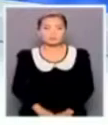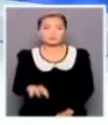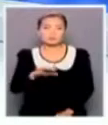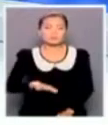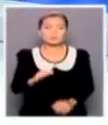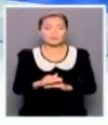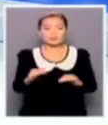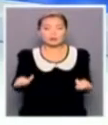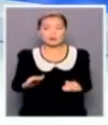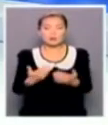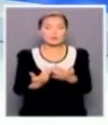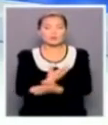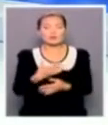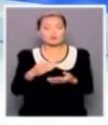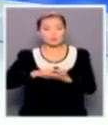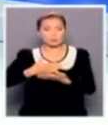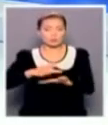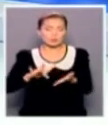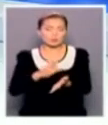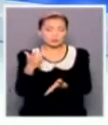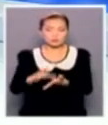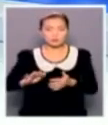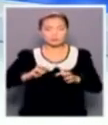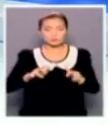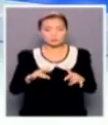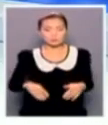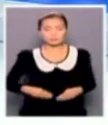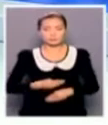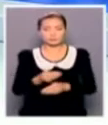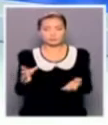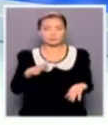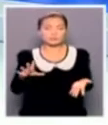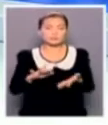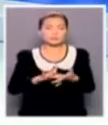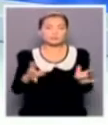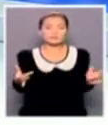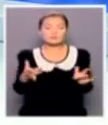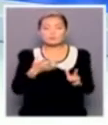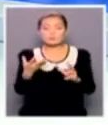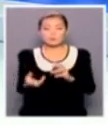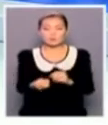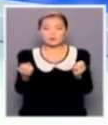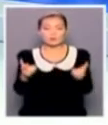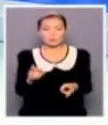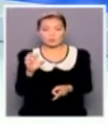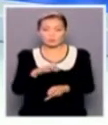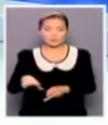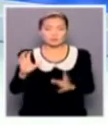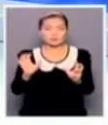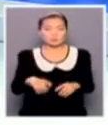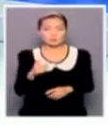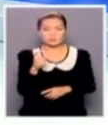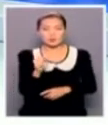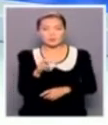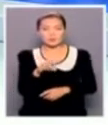Атыраулық оқушыларға су жаңа ноутбуктар, планшеттер, компьютерлер таратылды. Электронды құрылғыларды арнайы облыс әкімінің орынбасары